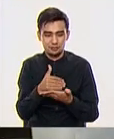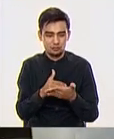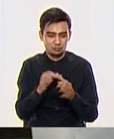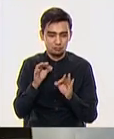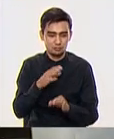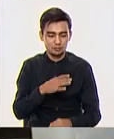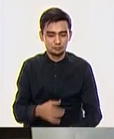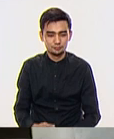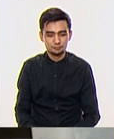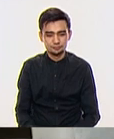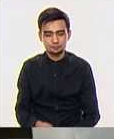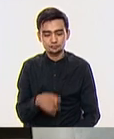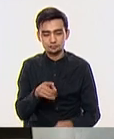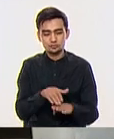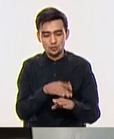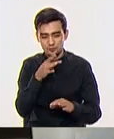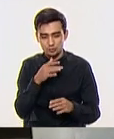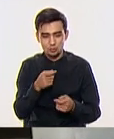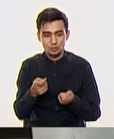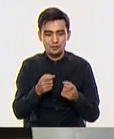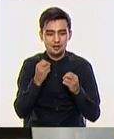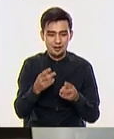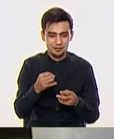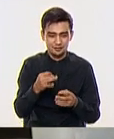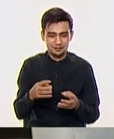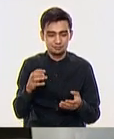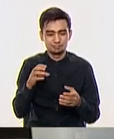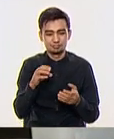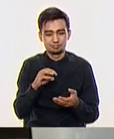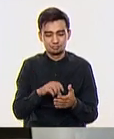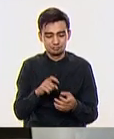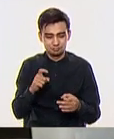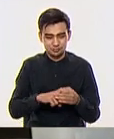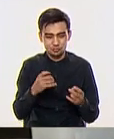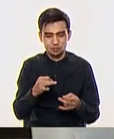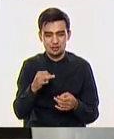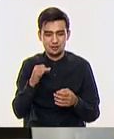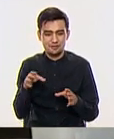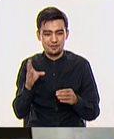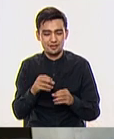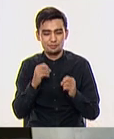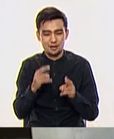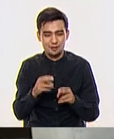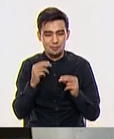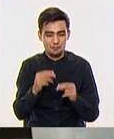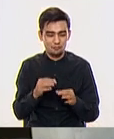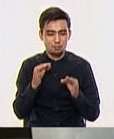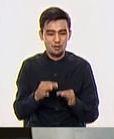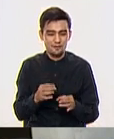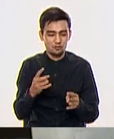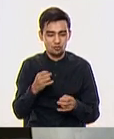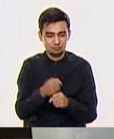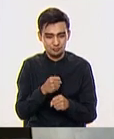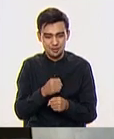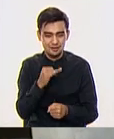мерзім кезеңге басқару жөніндегі жоспарларды бекіту, қоғамдық пайдалану шарттарын айқындау, пайдаланушылардың бірлестігін